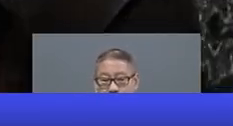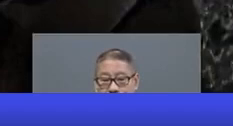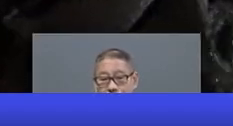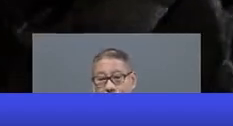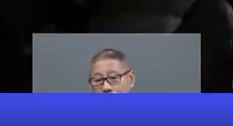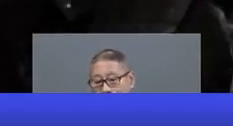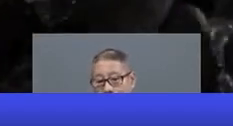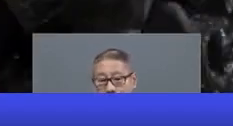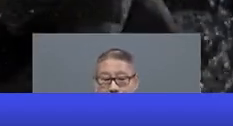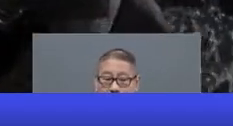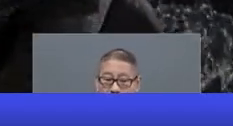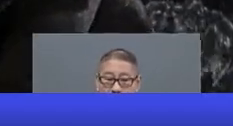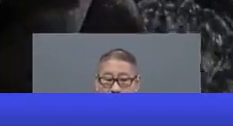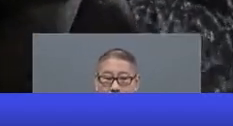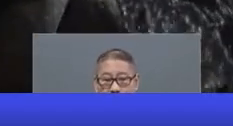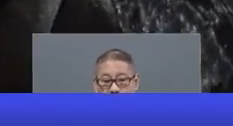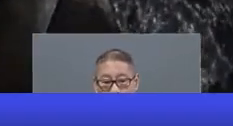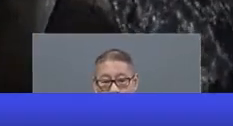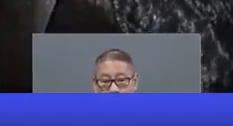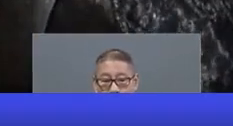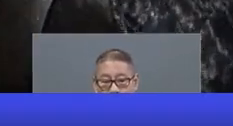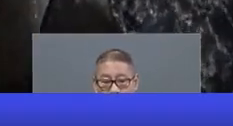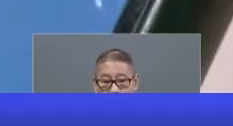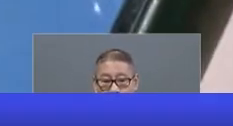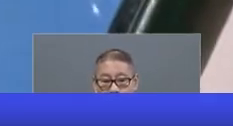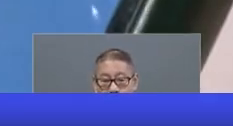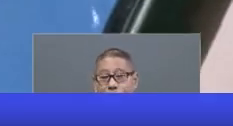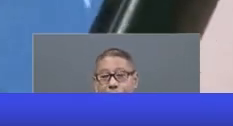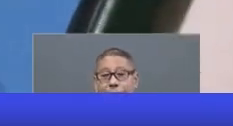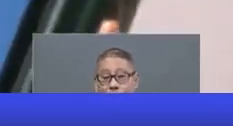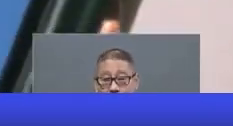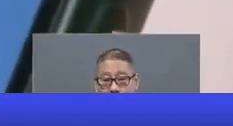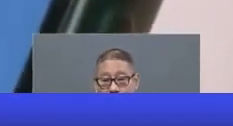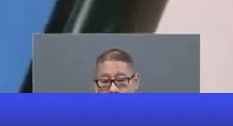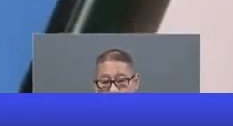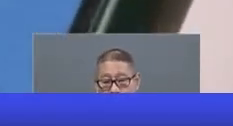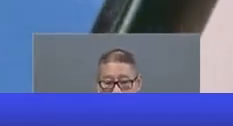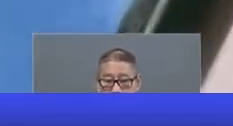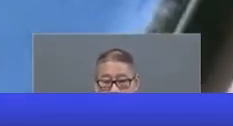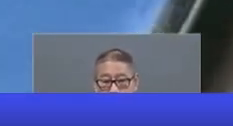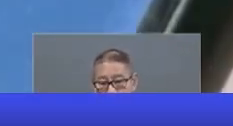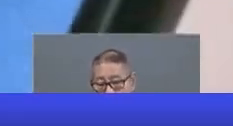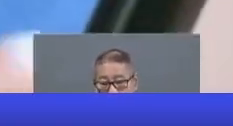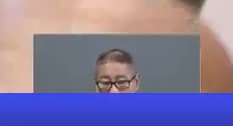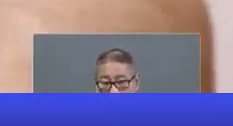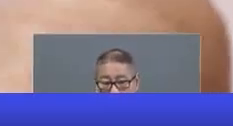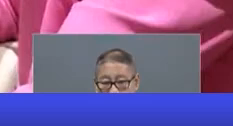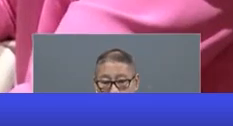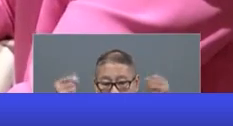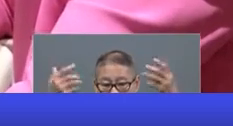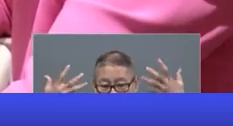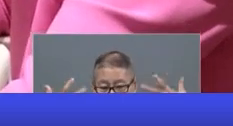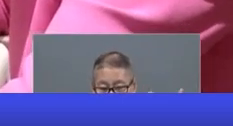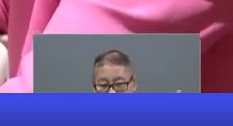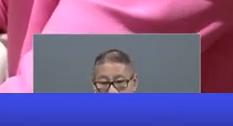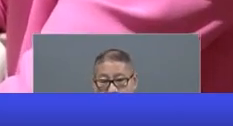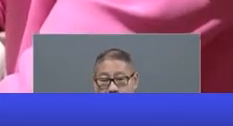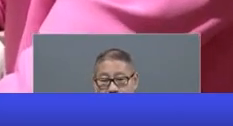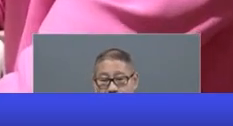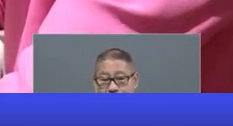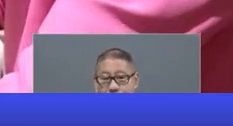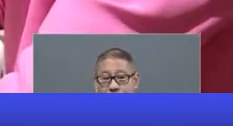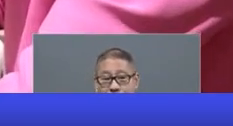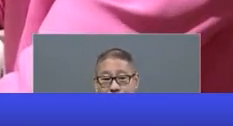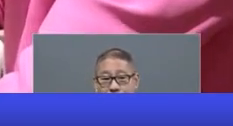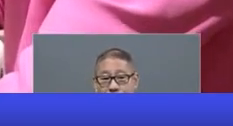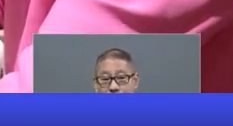แต่จริงๆแล้วเนี่ยบ้านเกิดเนี่ยไปอยู่ที่อีกที่นึงเนี่ยนะบ้านเกิดบุรีรัมย์มาทำงานกรุงเทพฯกลับบ้านปีละครั้งไอ้ครั้นที่จะขึ้นรถกลับไป